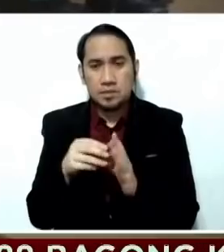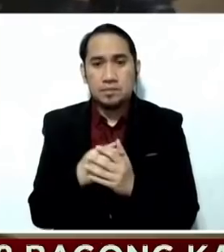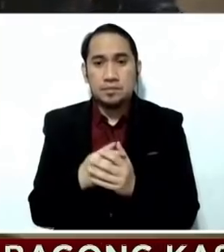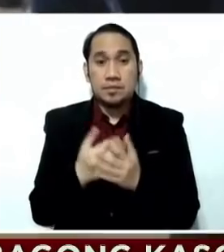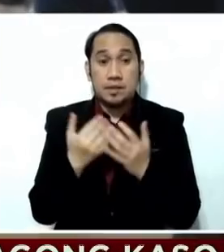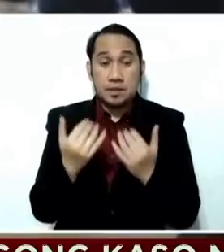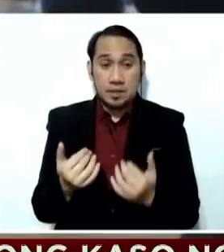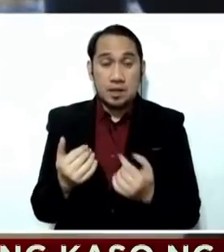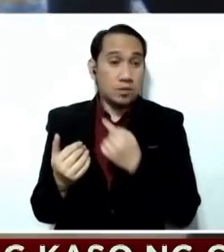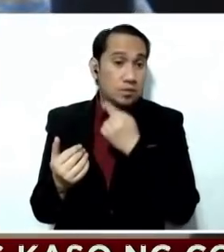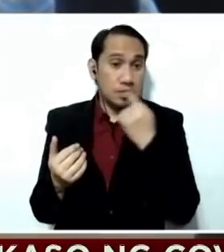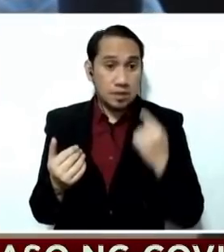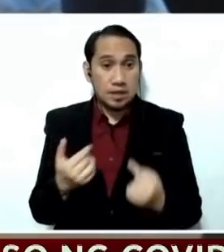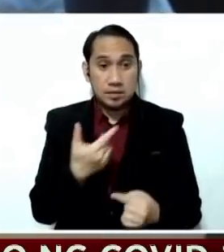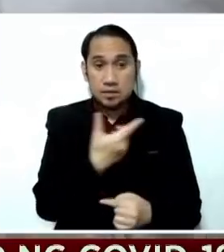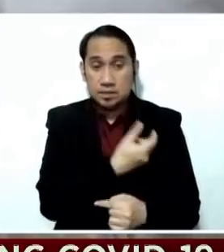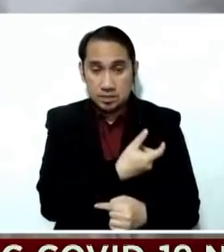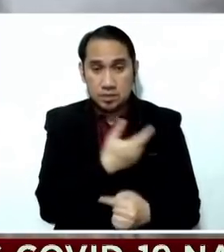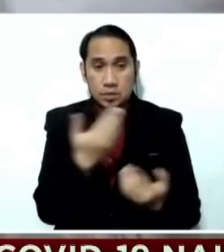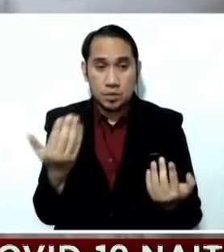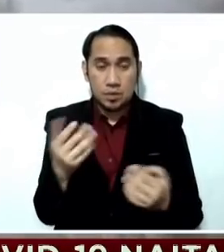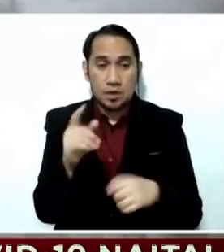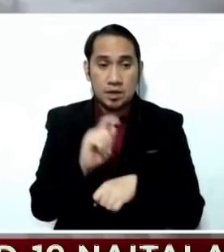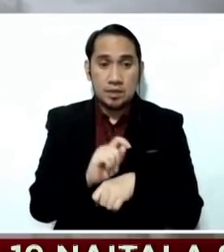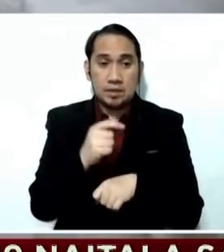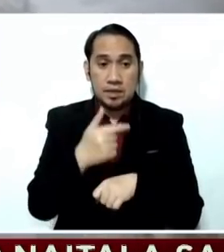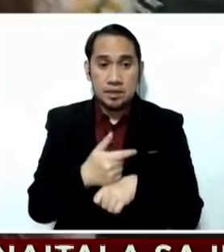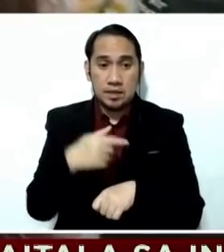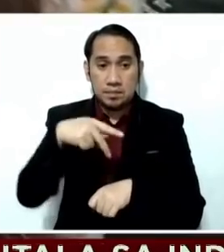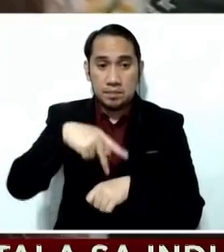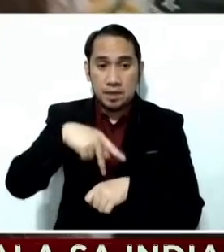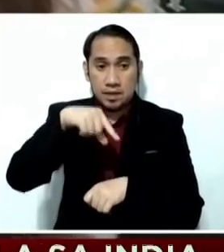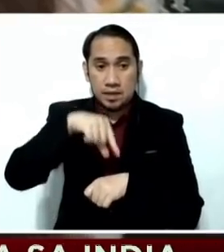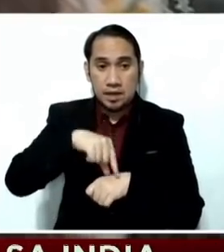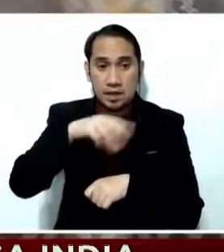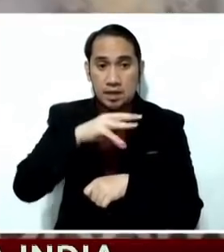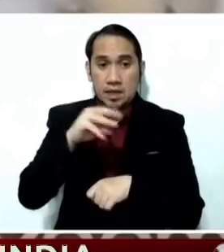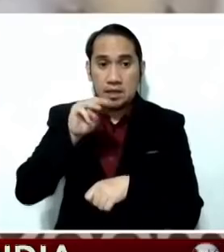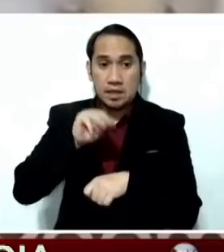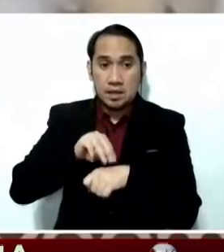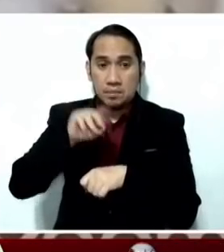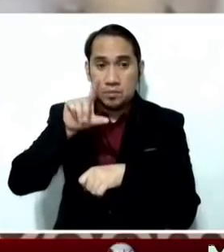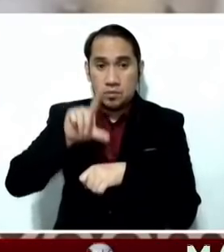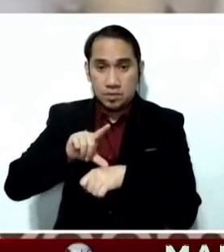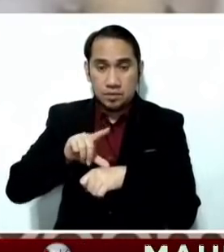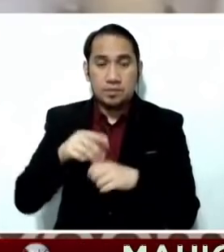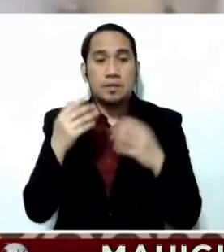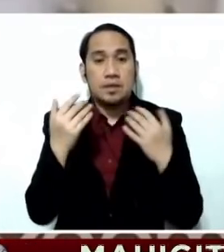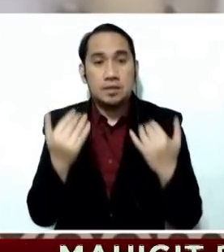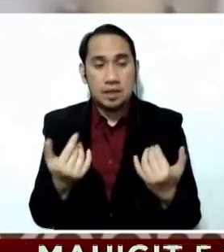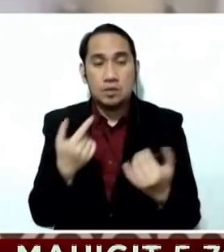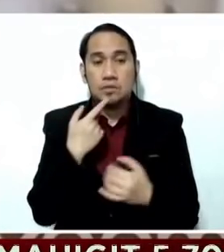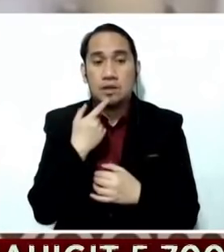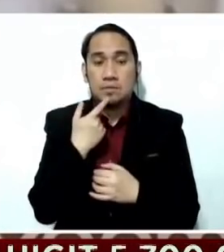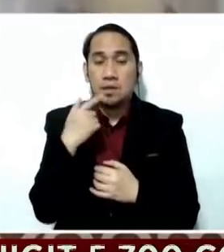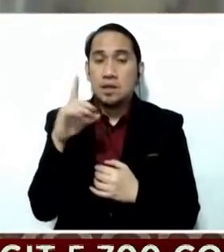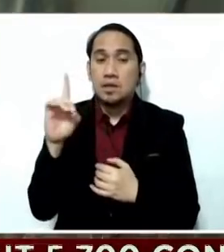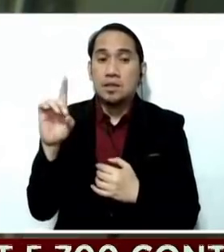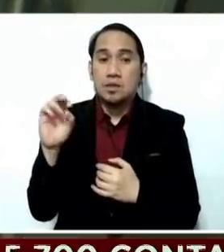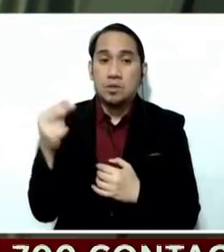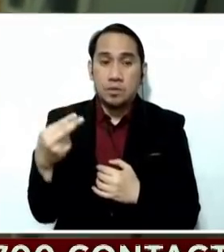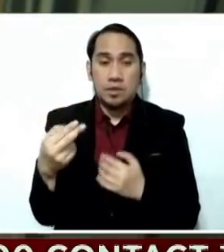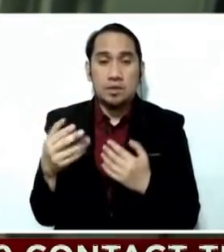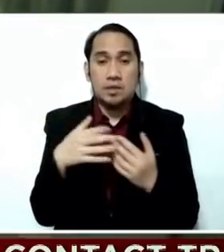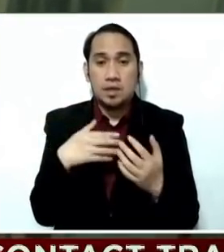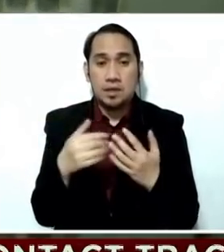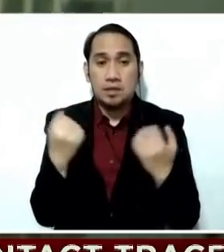Sputnik V doses sa mga lungsod ng Taguig, Paranaque at Muntinlupa ngayong hapon. Tiniyak ng DOH, kahit mas malamig kumpara